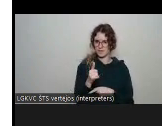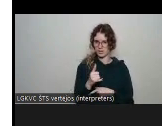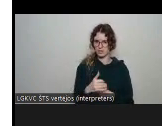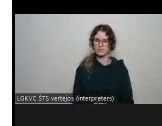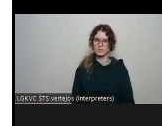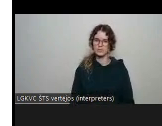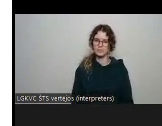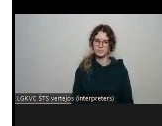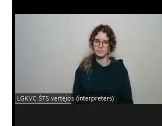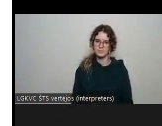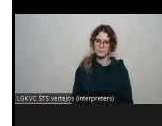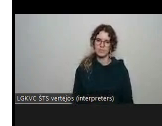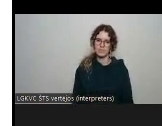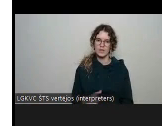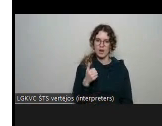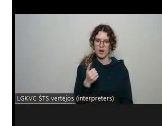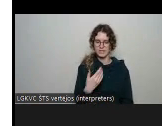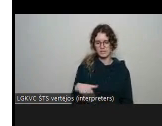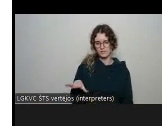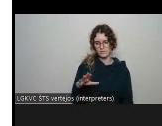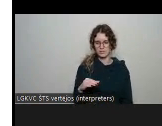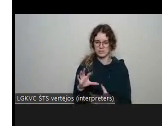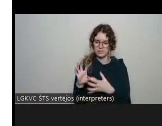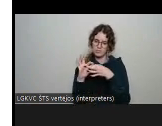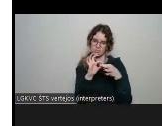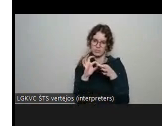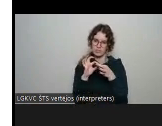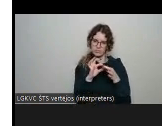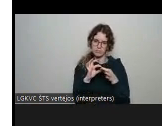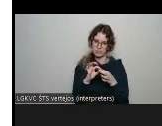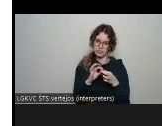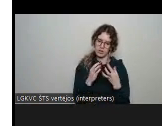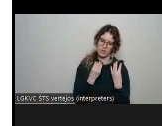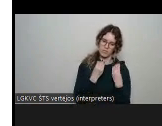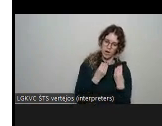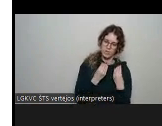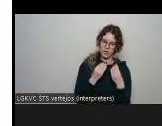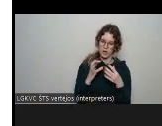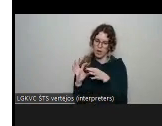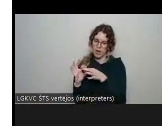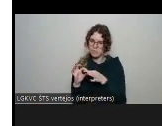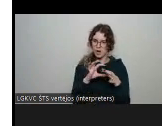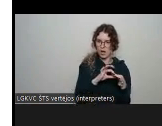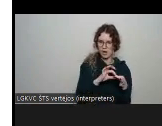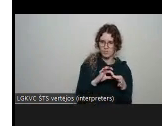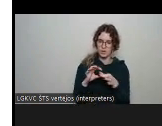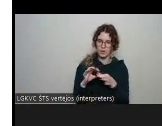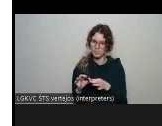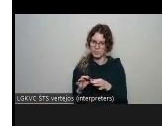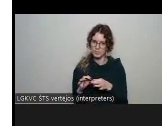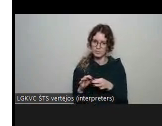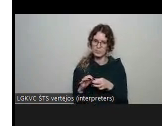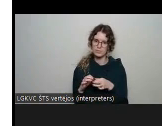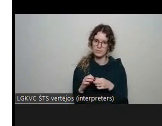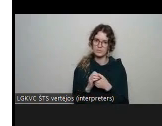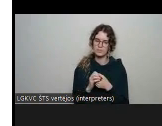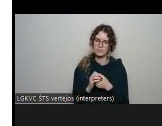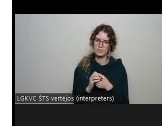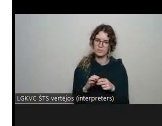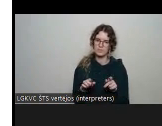Ir kad visa tai būtų suderinta tarp dalykų ir kad būtų suderinamas ir